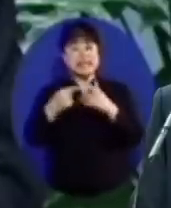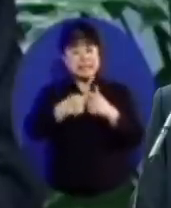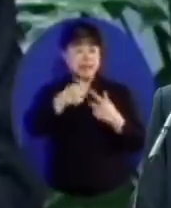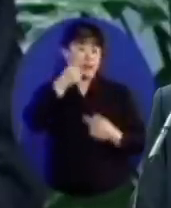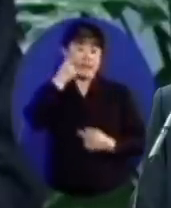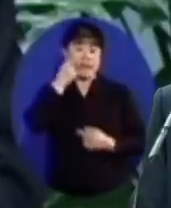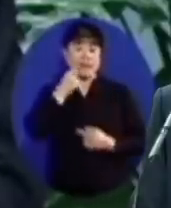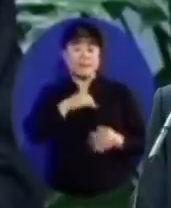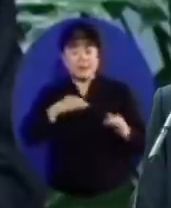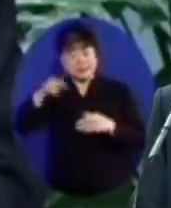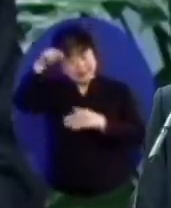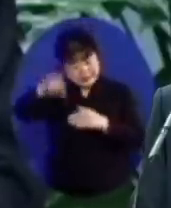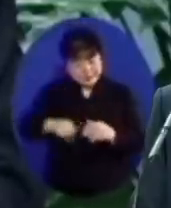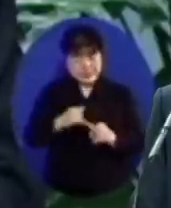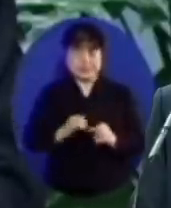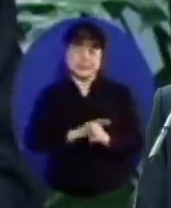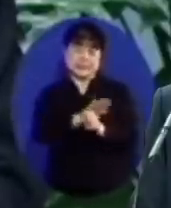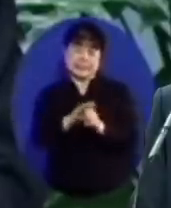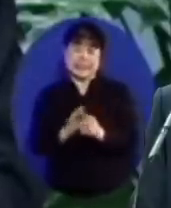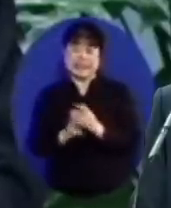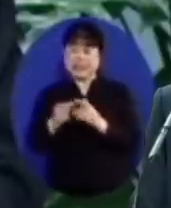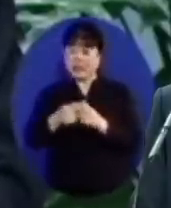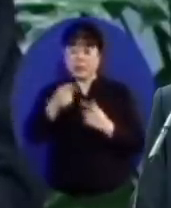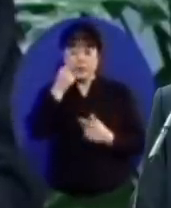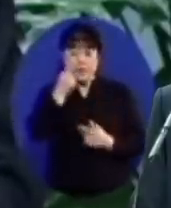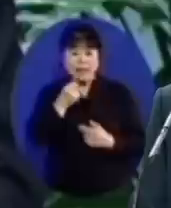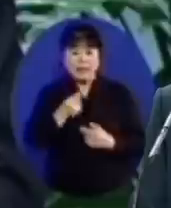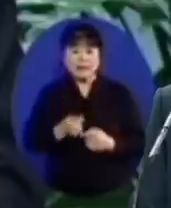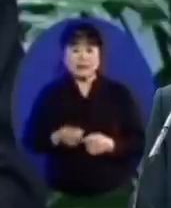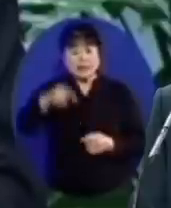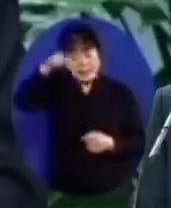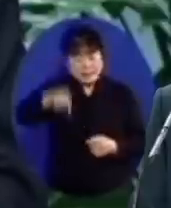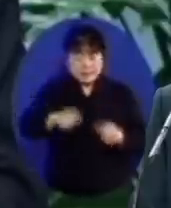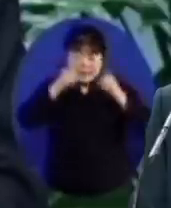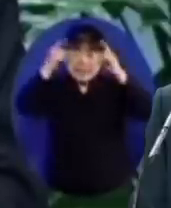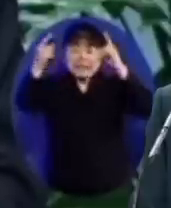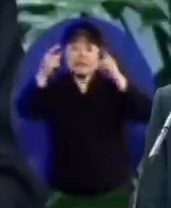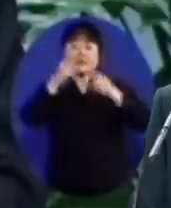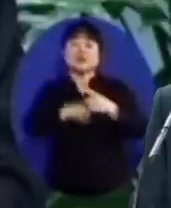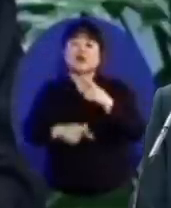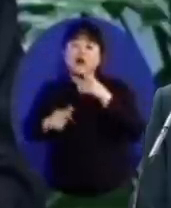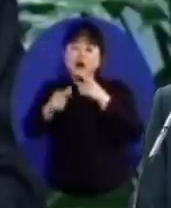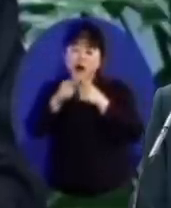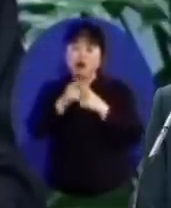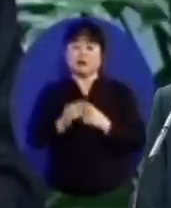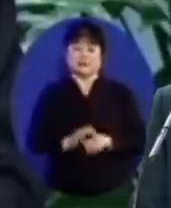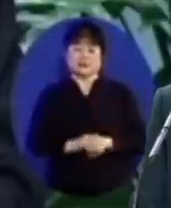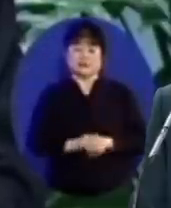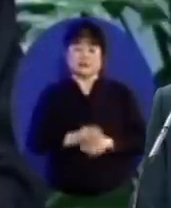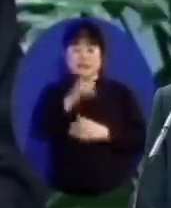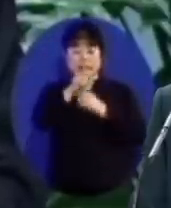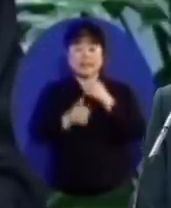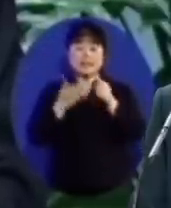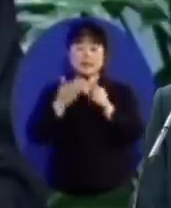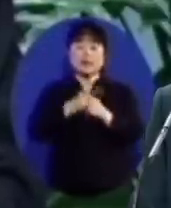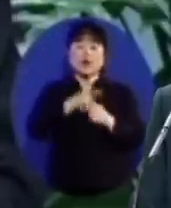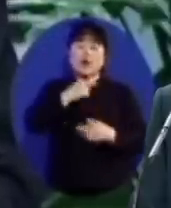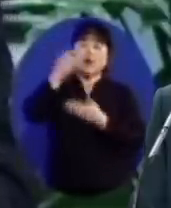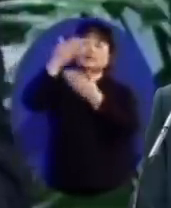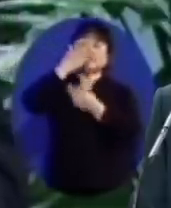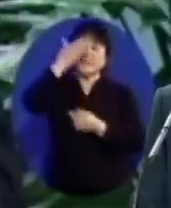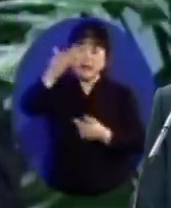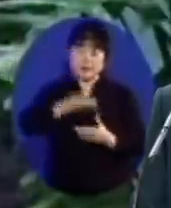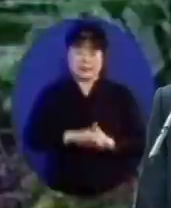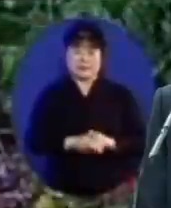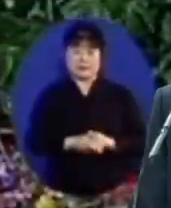알며 바다보다 깊은 사랑을 어떻게 아는 것입니까? 그러나 사랑의 깊이를 깨달으면 깨달을수록 우리는 하나님께 더 헌신하게 되는